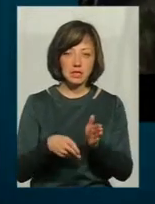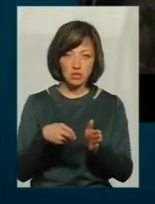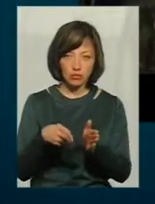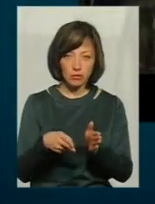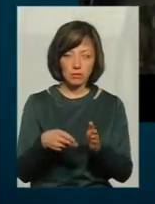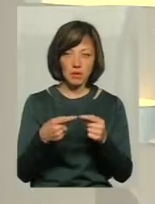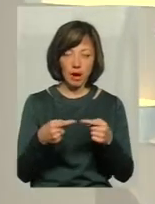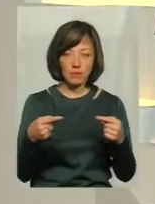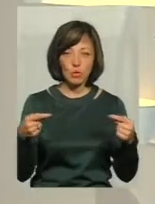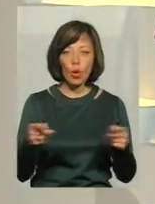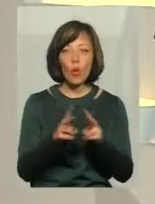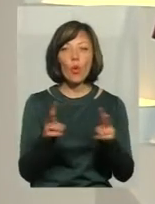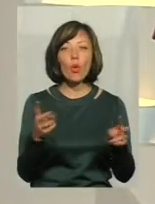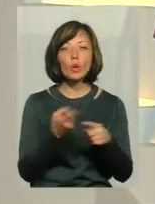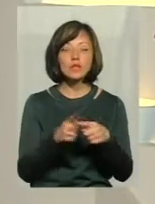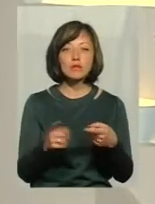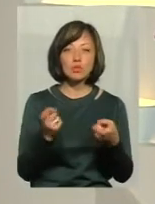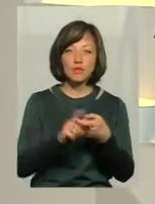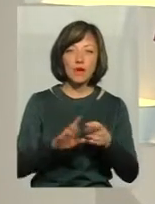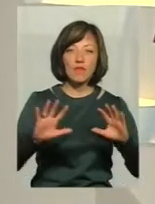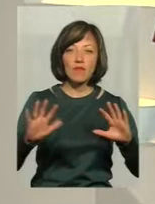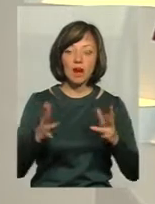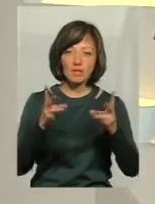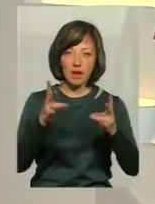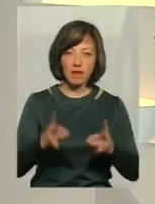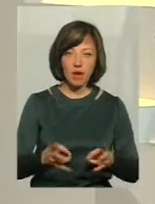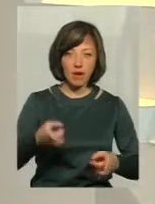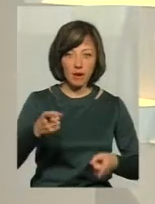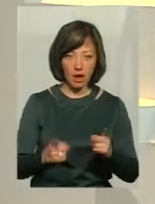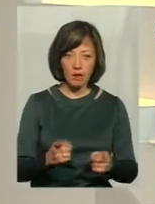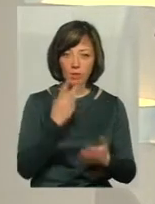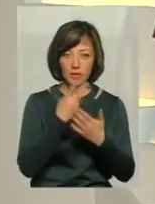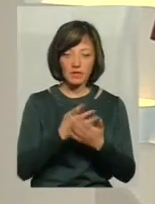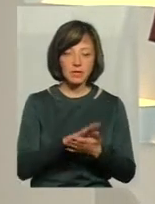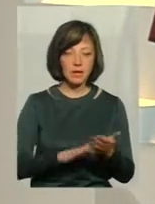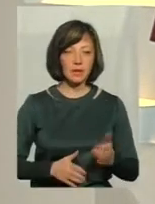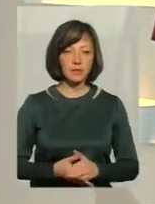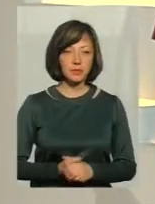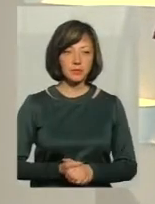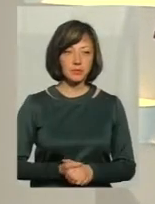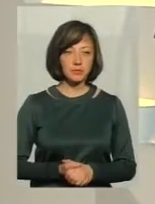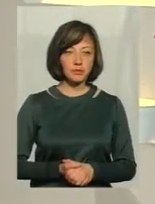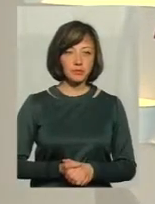транспортом. Кого це стосуватиметься у разі аварії реальної? Подивіться далі.